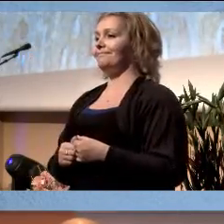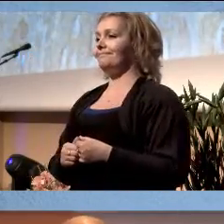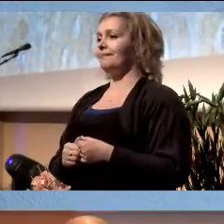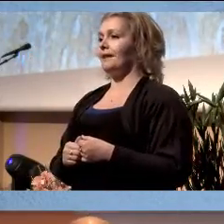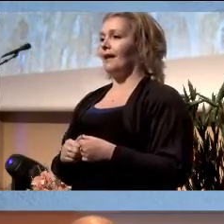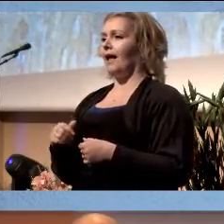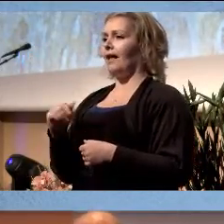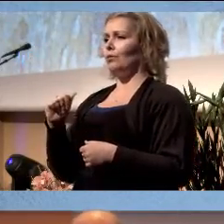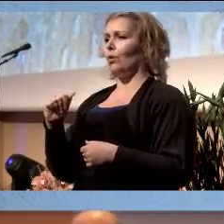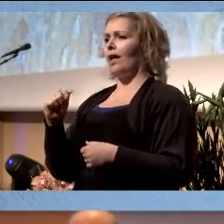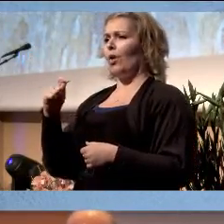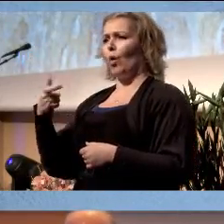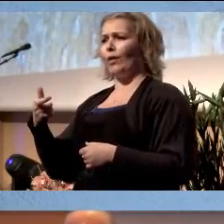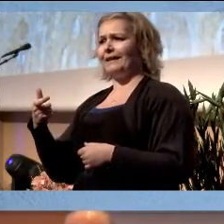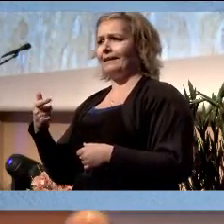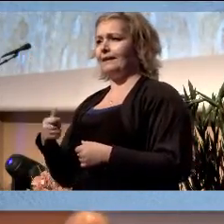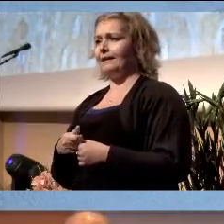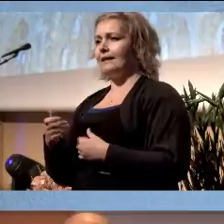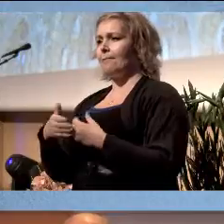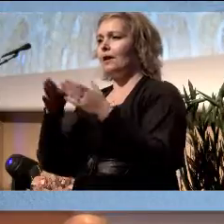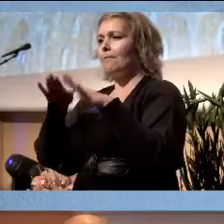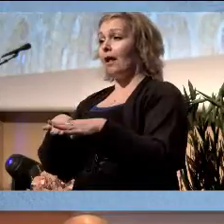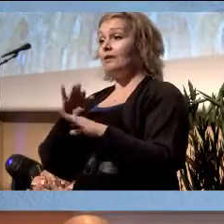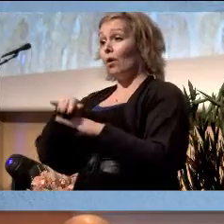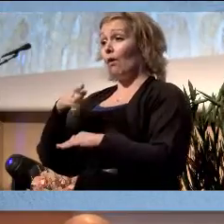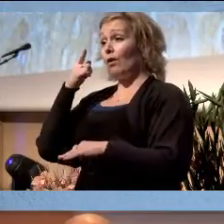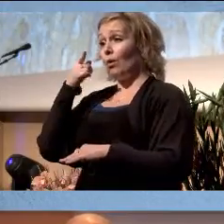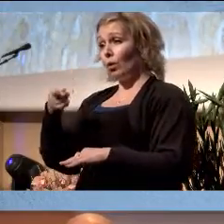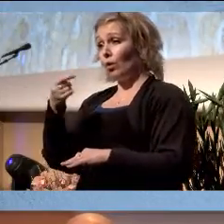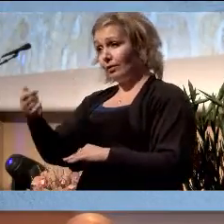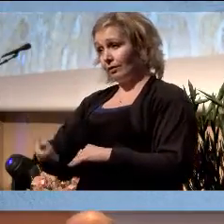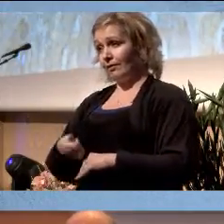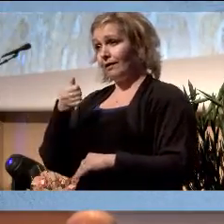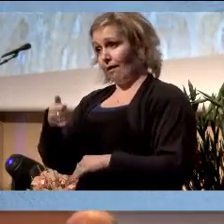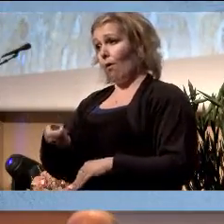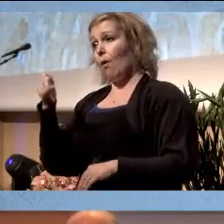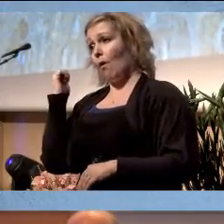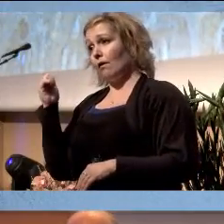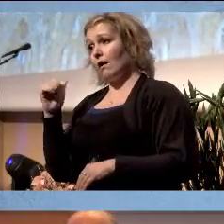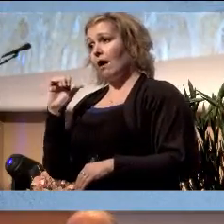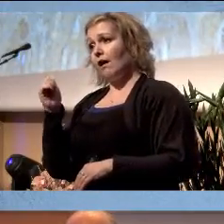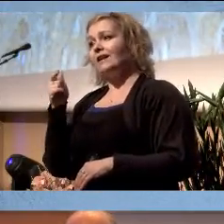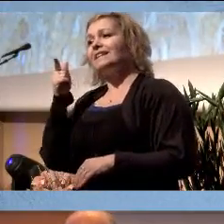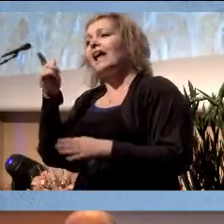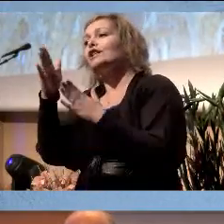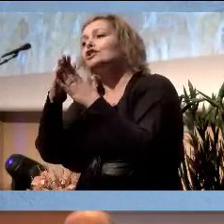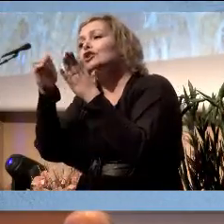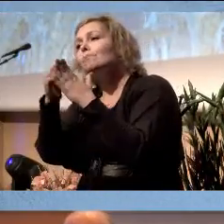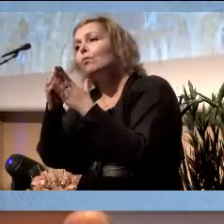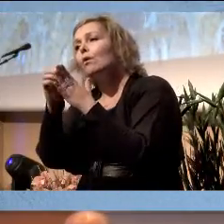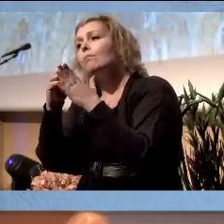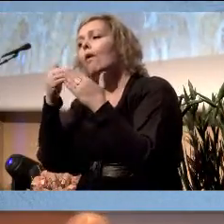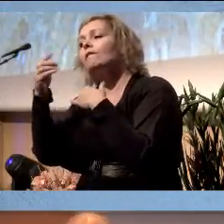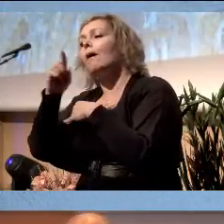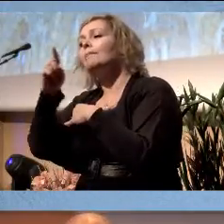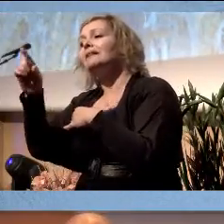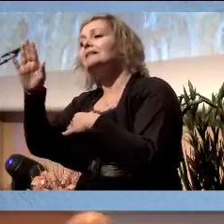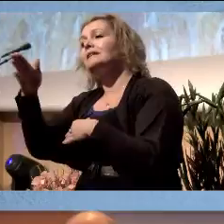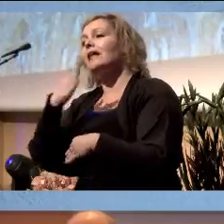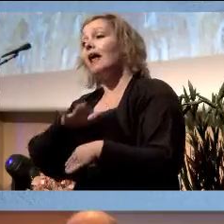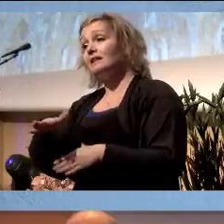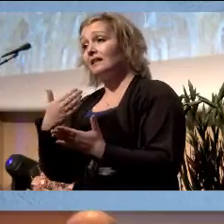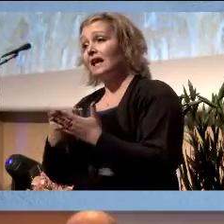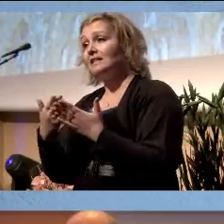Gaudí. Det har vært en byggeplass i over 100 år. Men kanskje er det symbolet også på framtidens